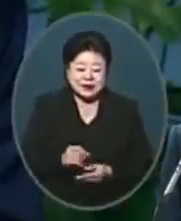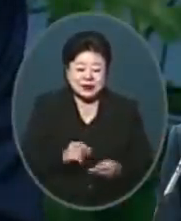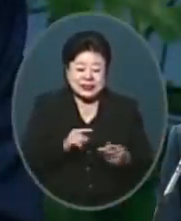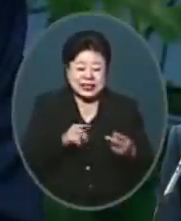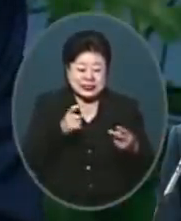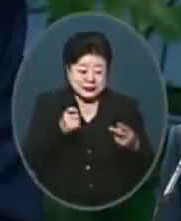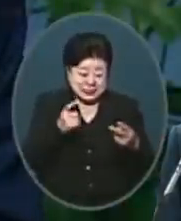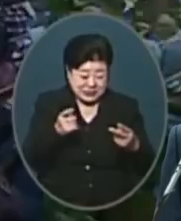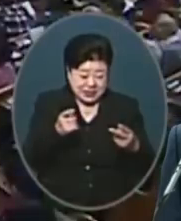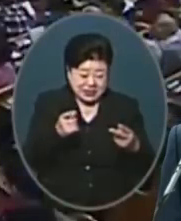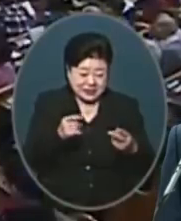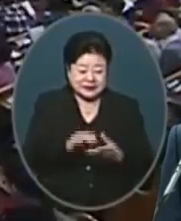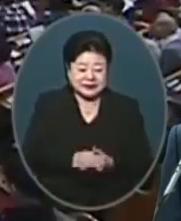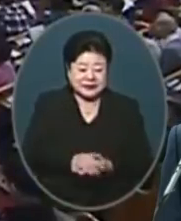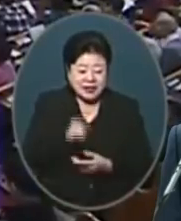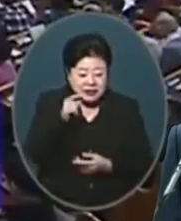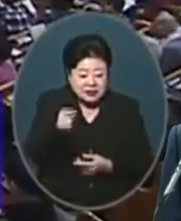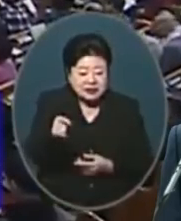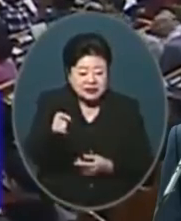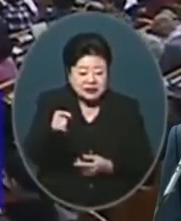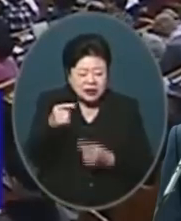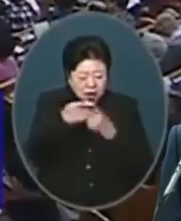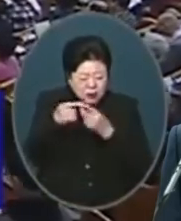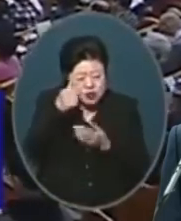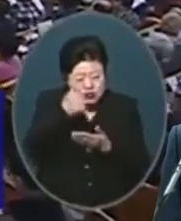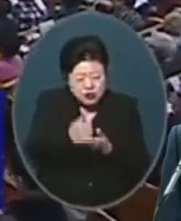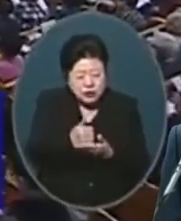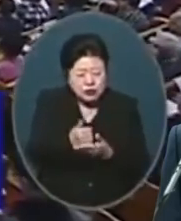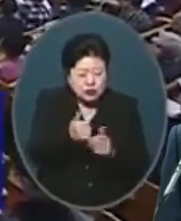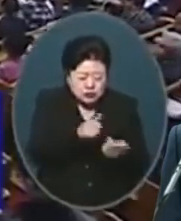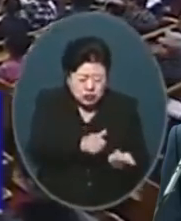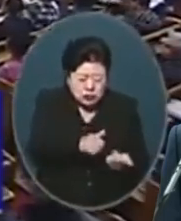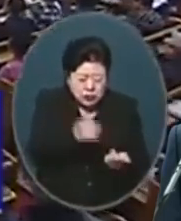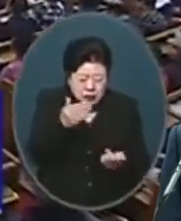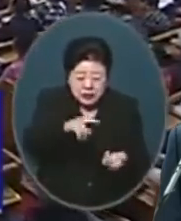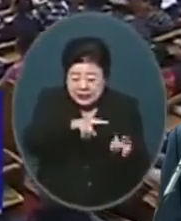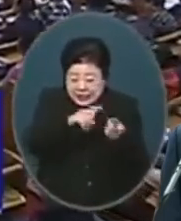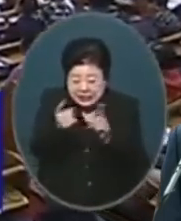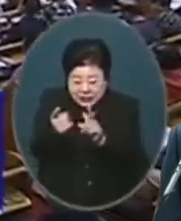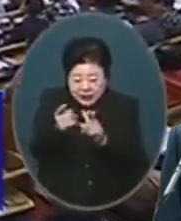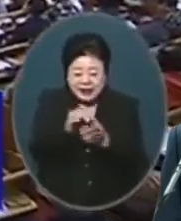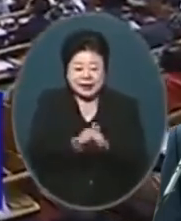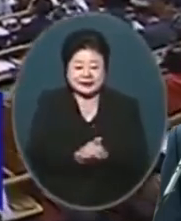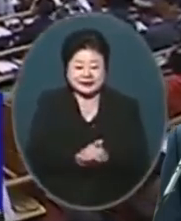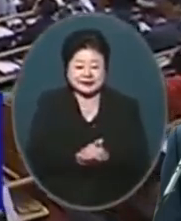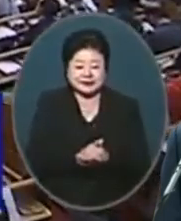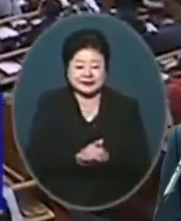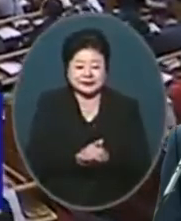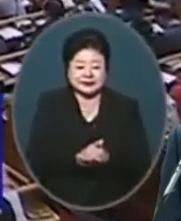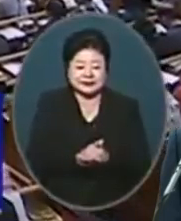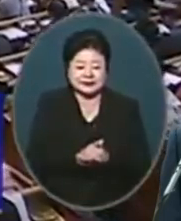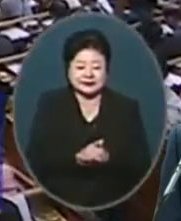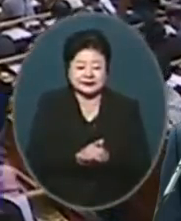2장 11절에 그는 허물과 죄로 죽었던 너희를 살리셨다.